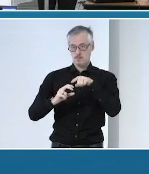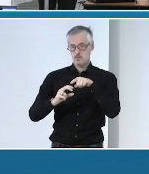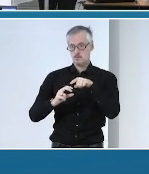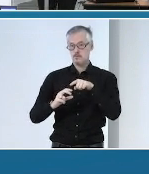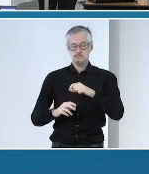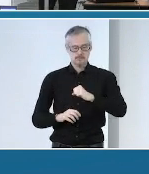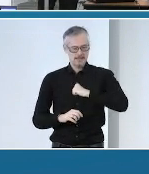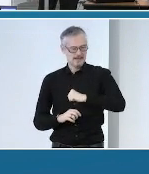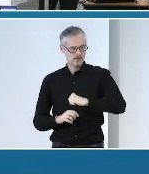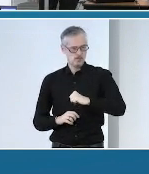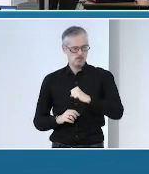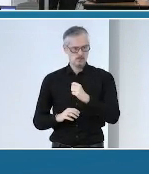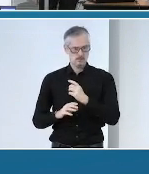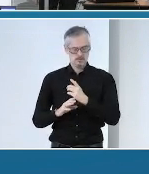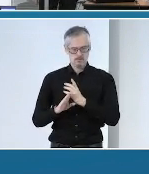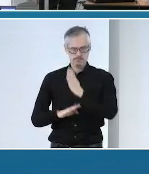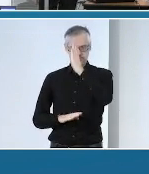ces accélérations forment,